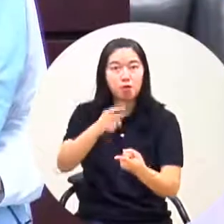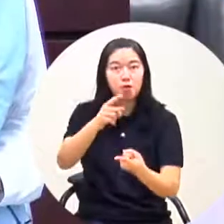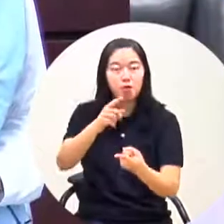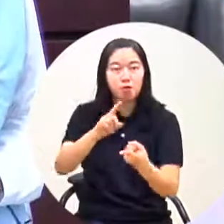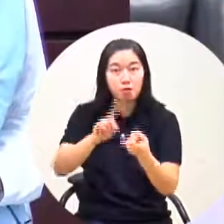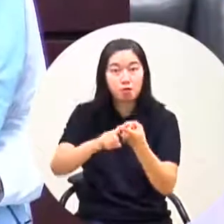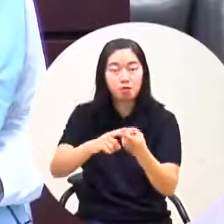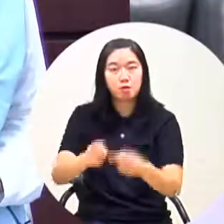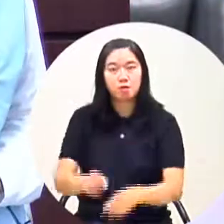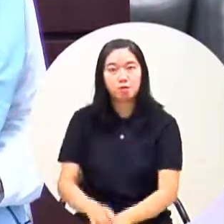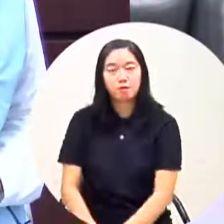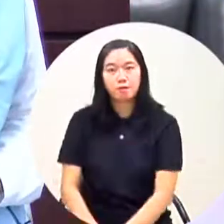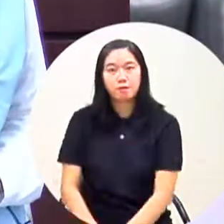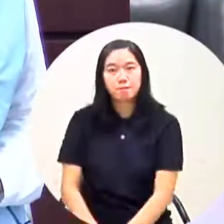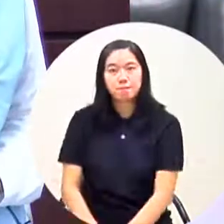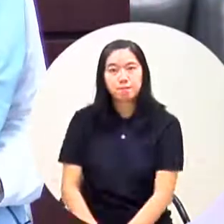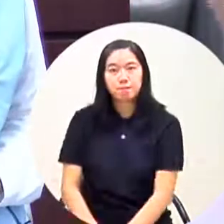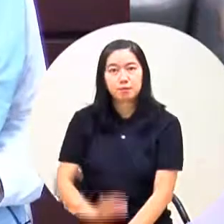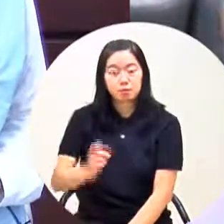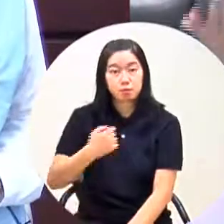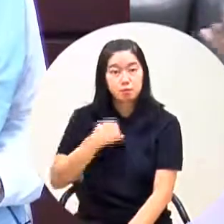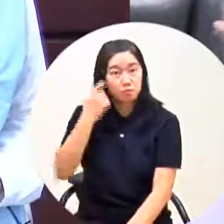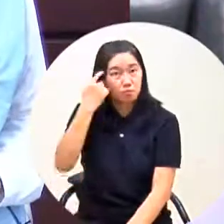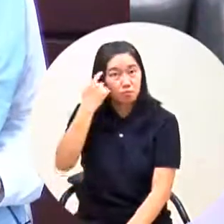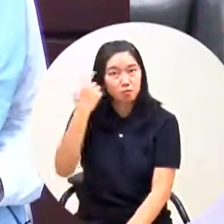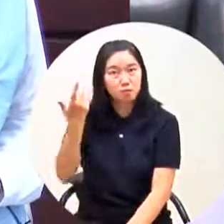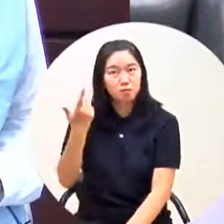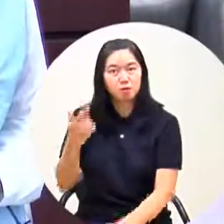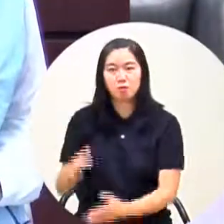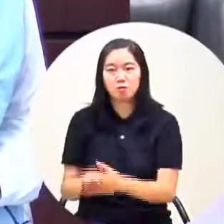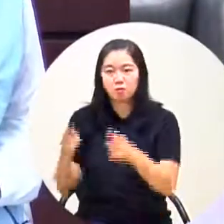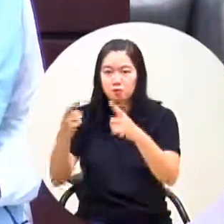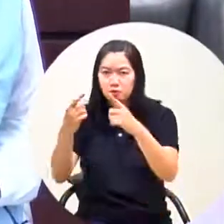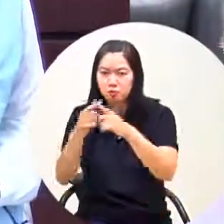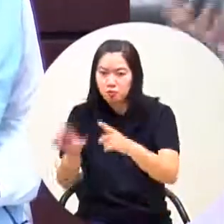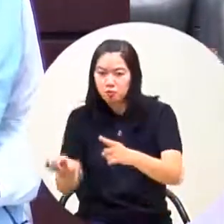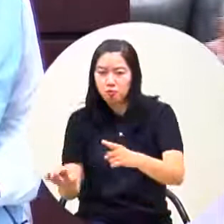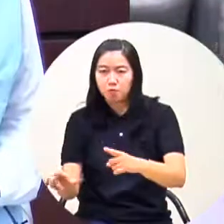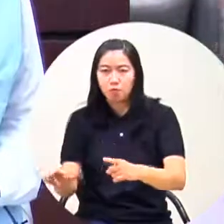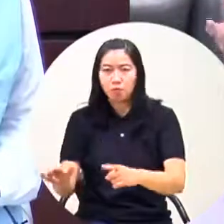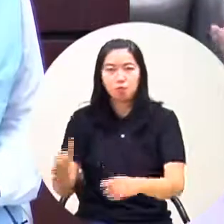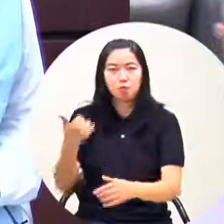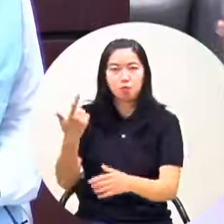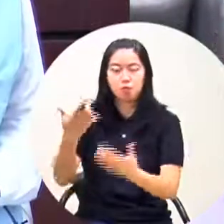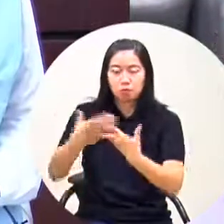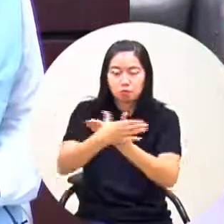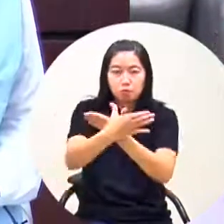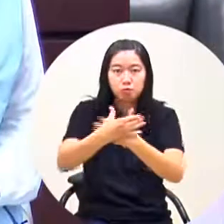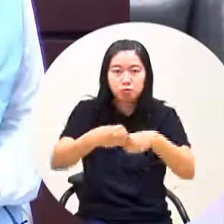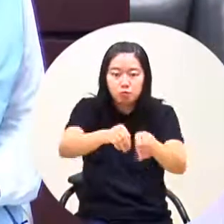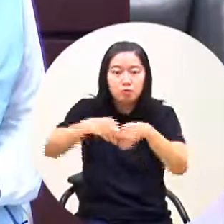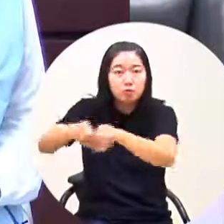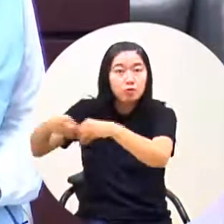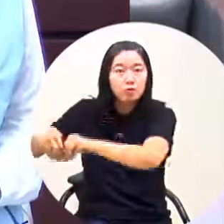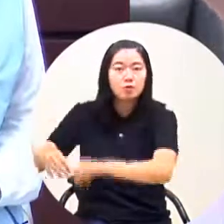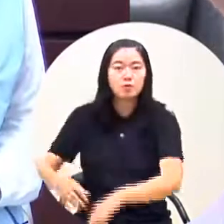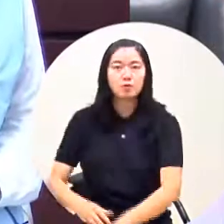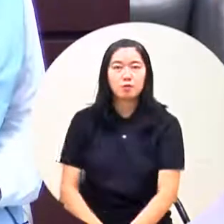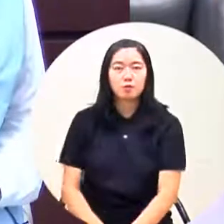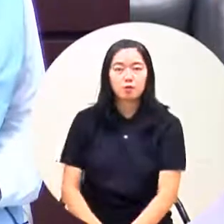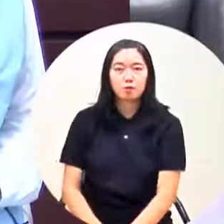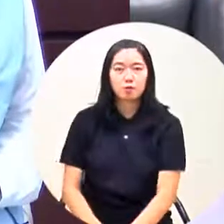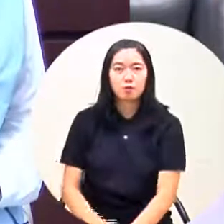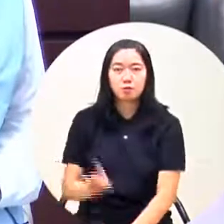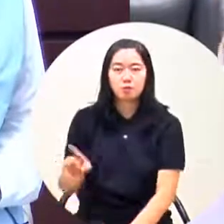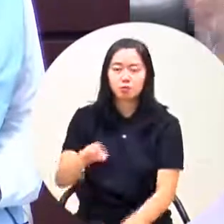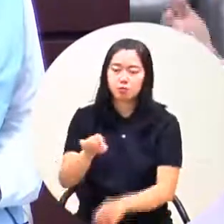是我觉得我们像是在充人气哦，所以都送礼物来充人气。你送礼物